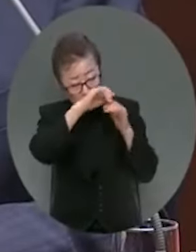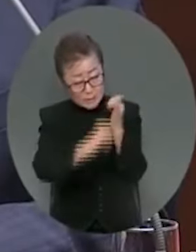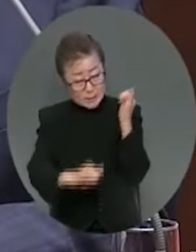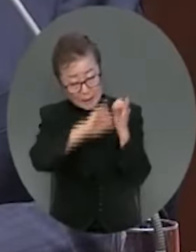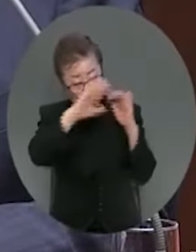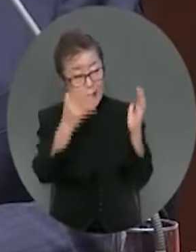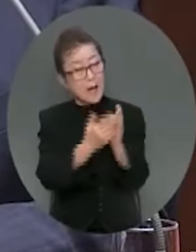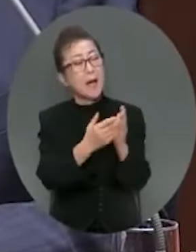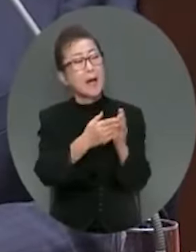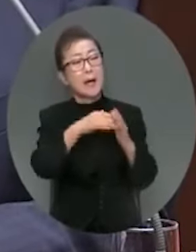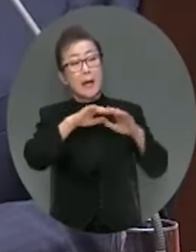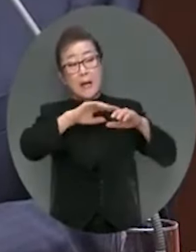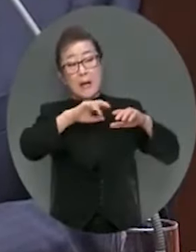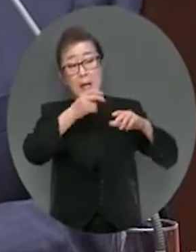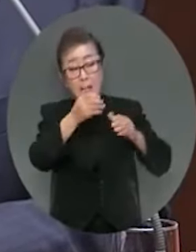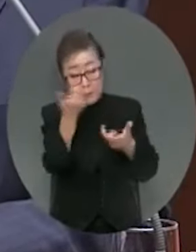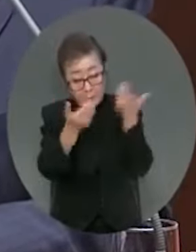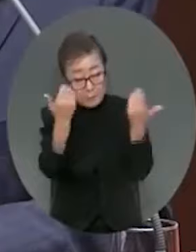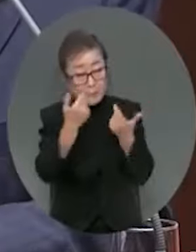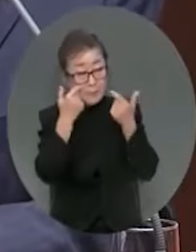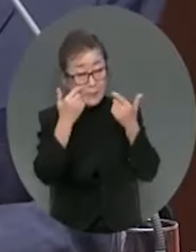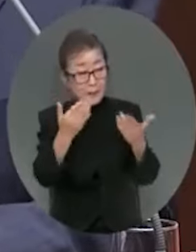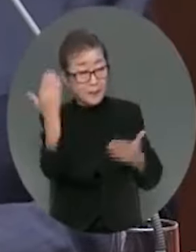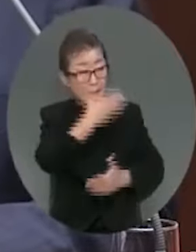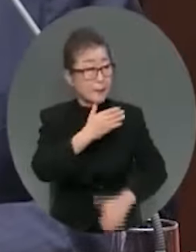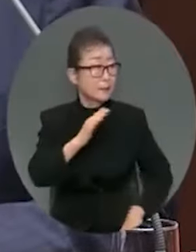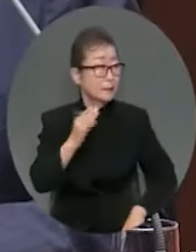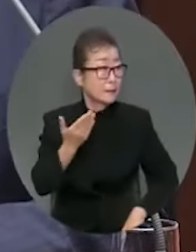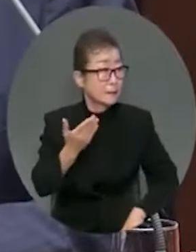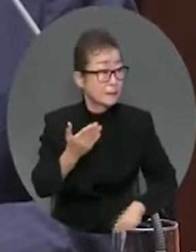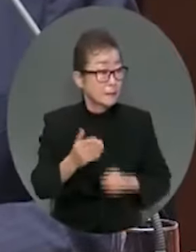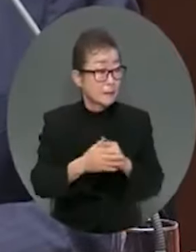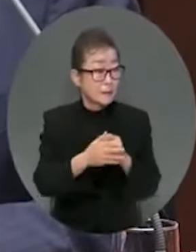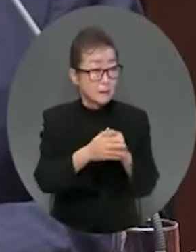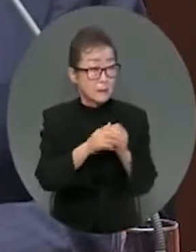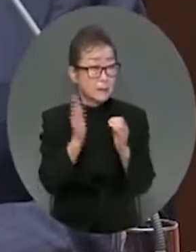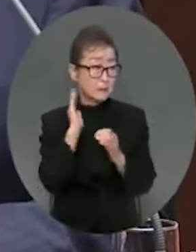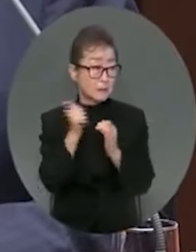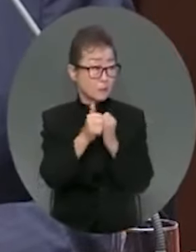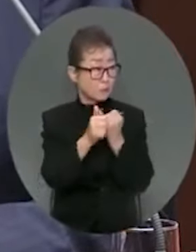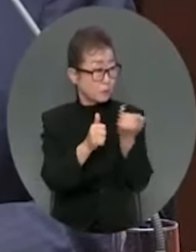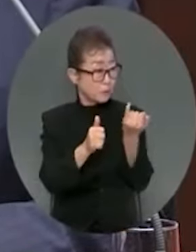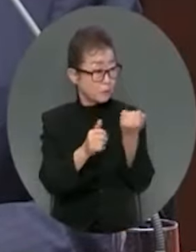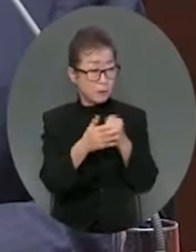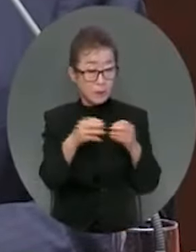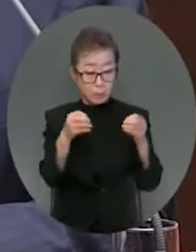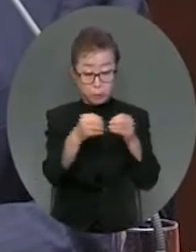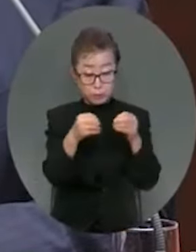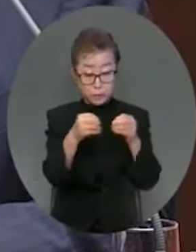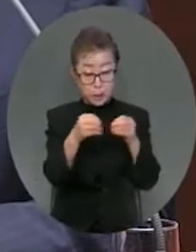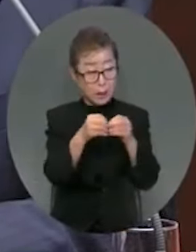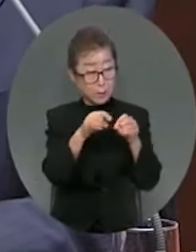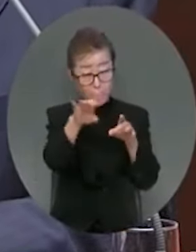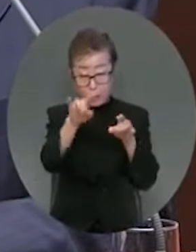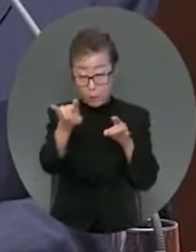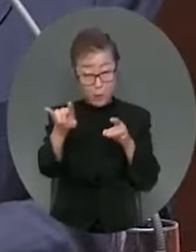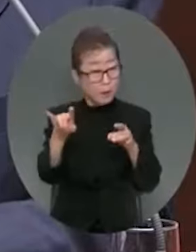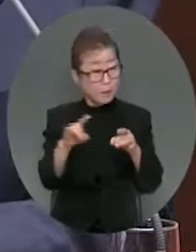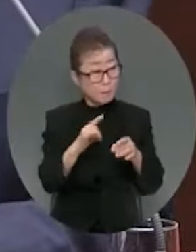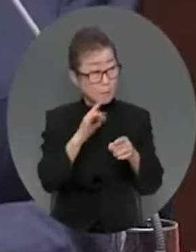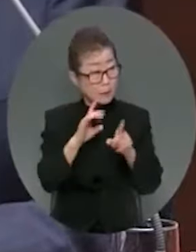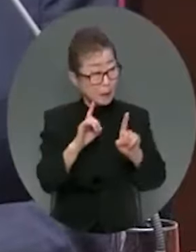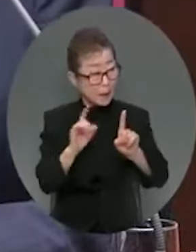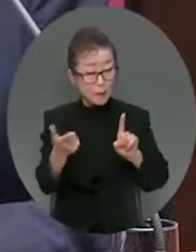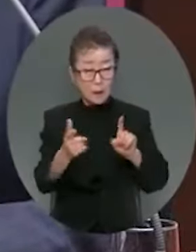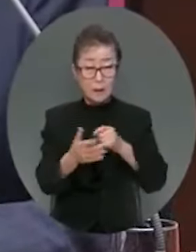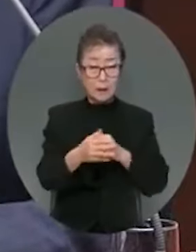그런데 시중에는 김건희 여사가 이 문자만 보냈겠느냐, 그리고 이 문자를 본 국민의힘 현역